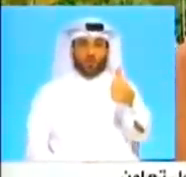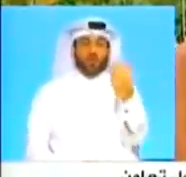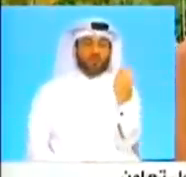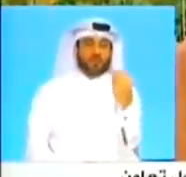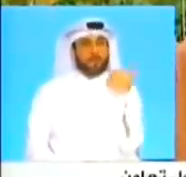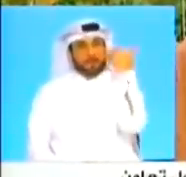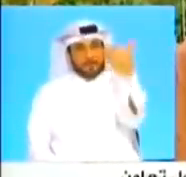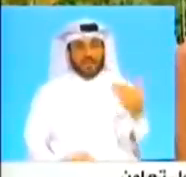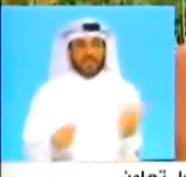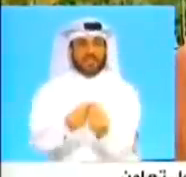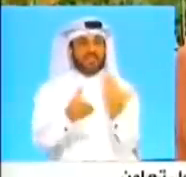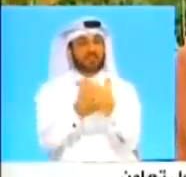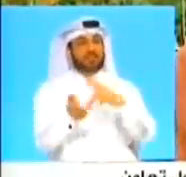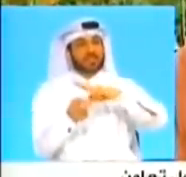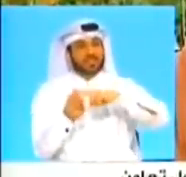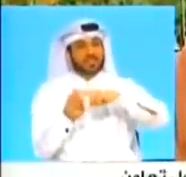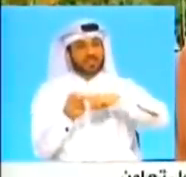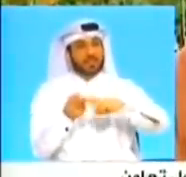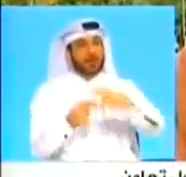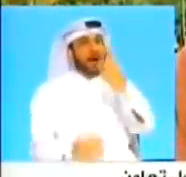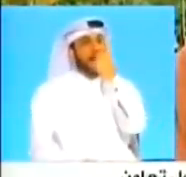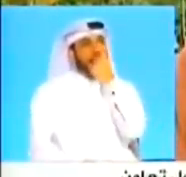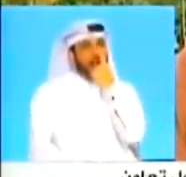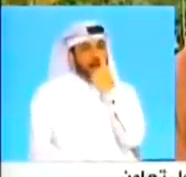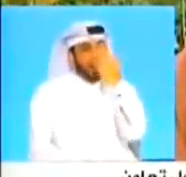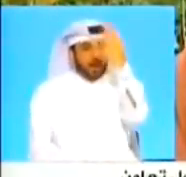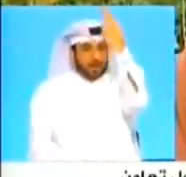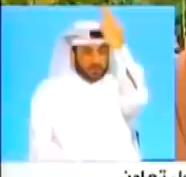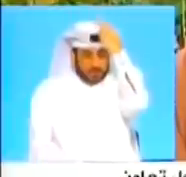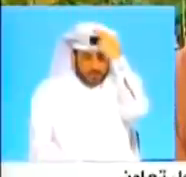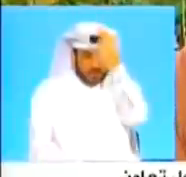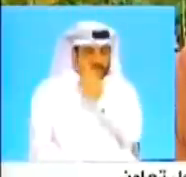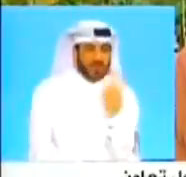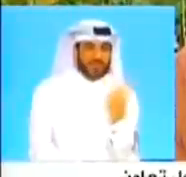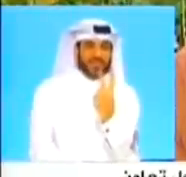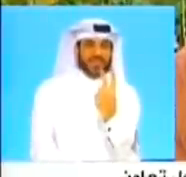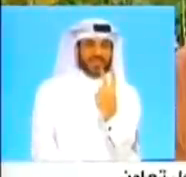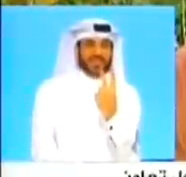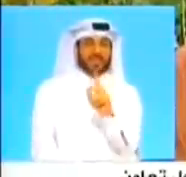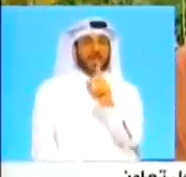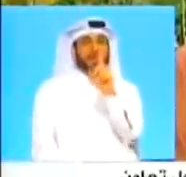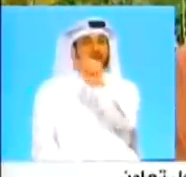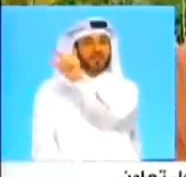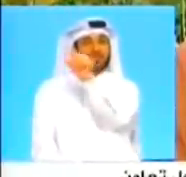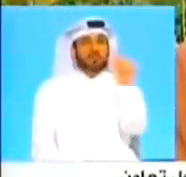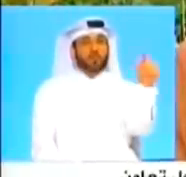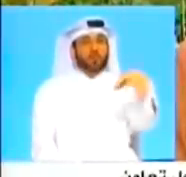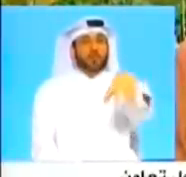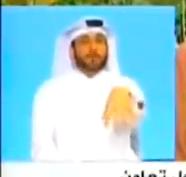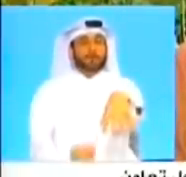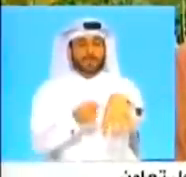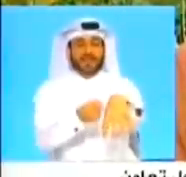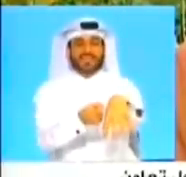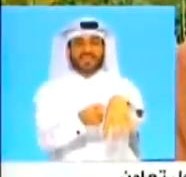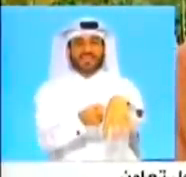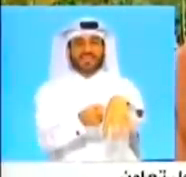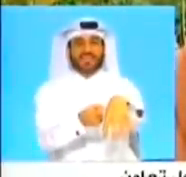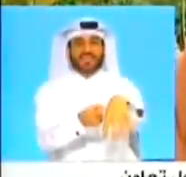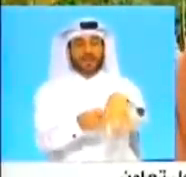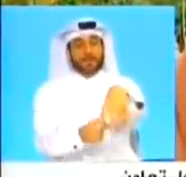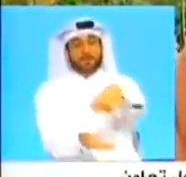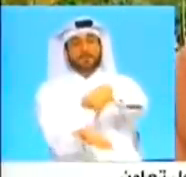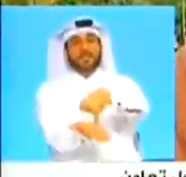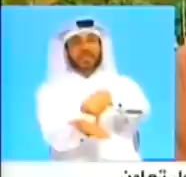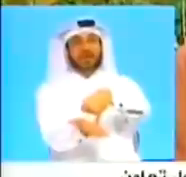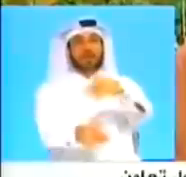من التسامح والاحترام والتقدير المتبادل. مسألة أبيي هي المشكلة كما يراها الناس